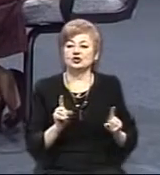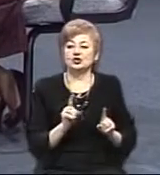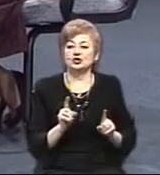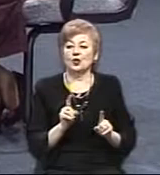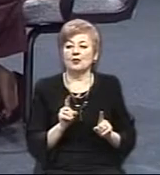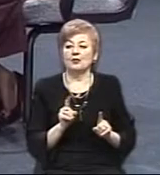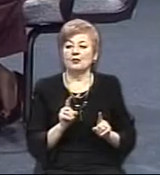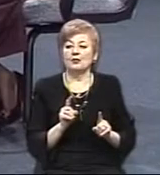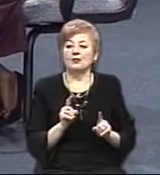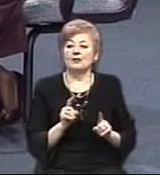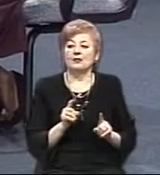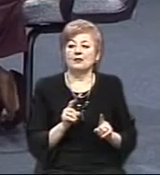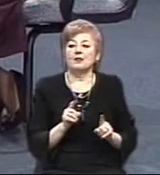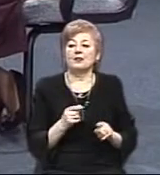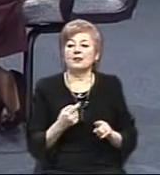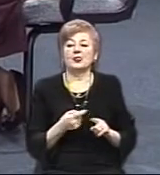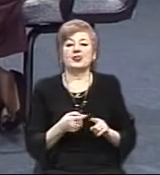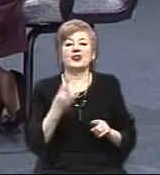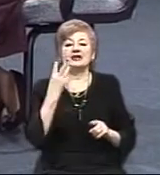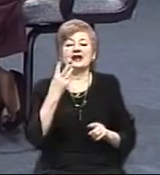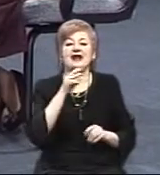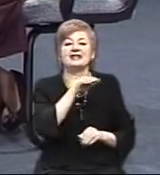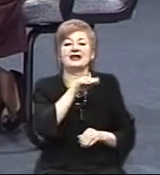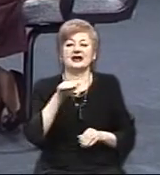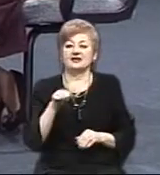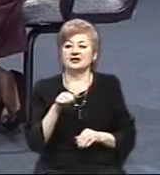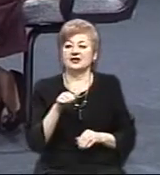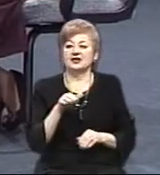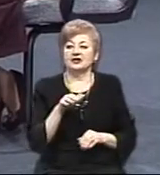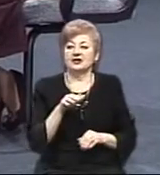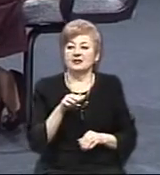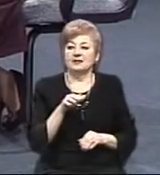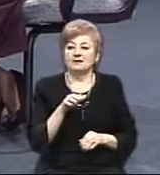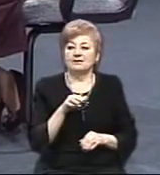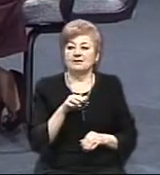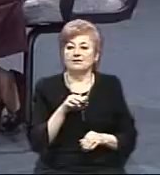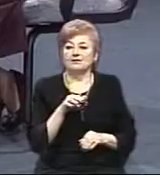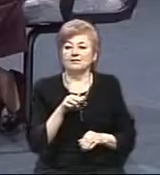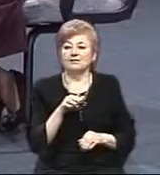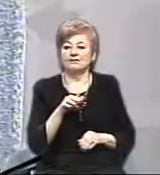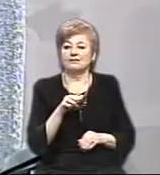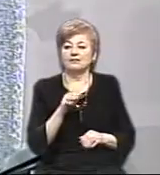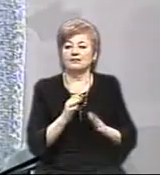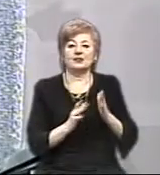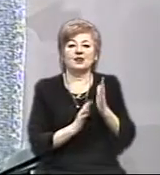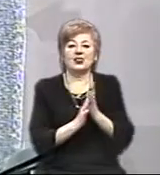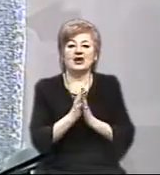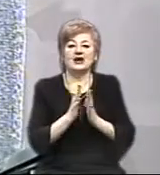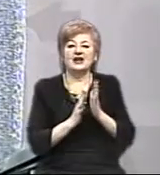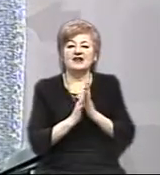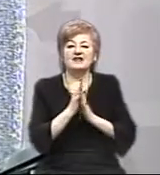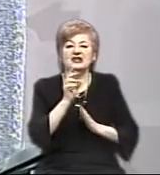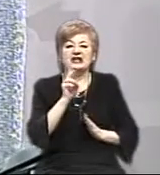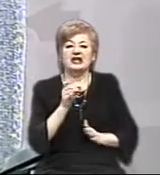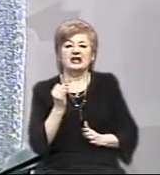розумію, дістатися цілі третього рівня. Ну, першого в мене налагодити вирощування ківі. Я дуже люблю ківі